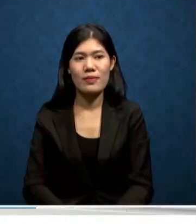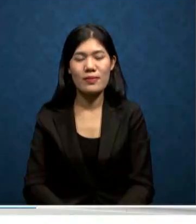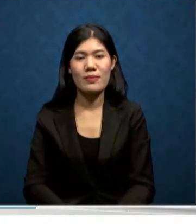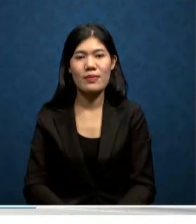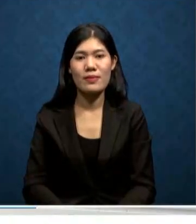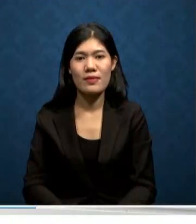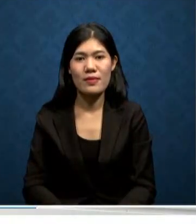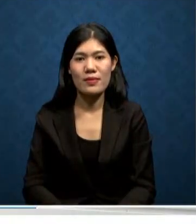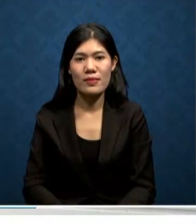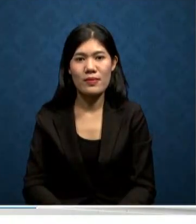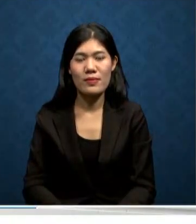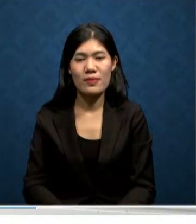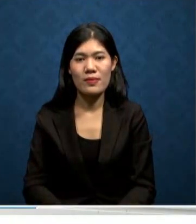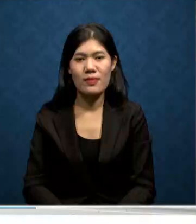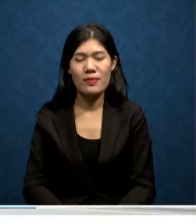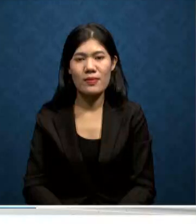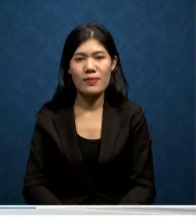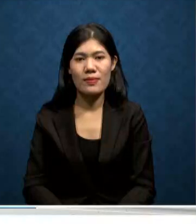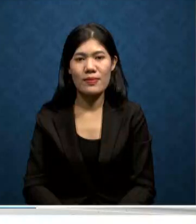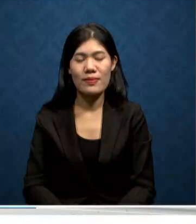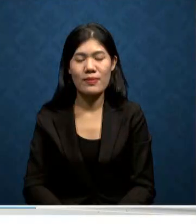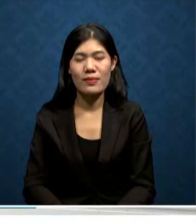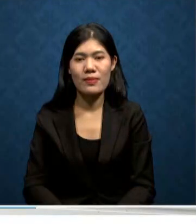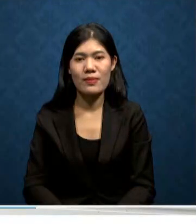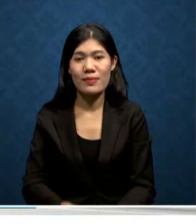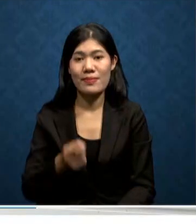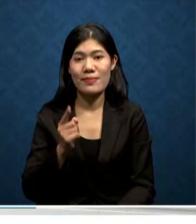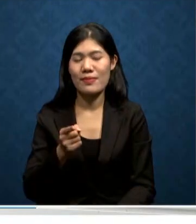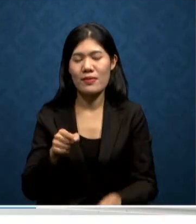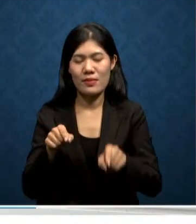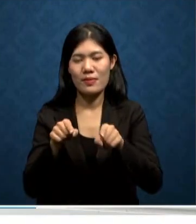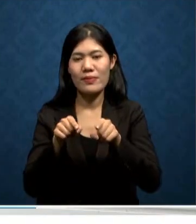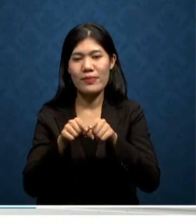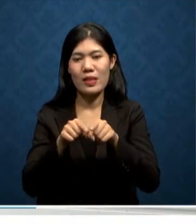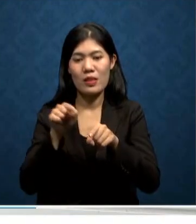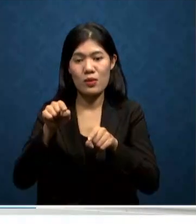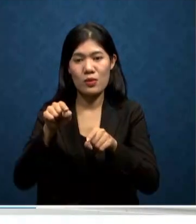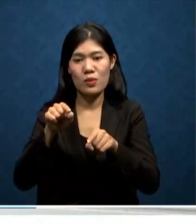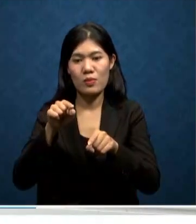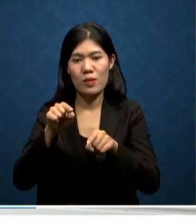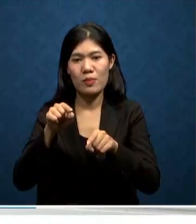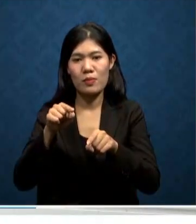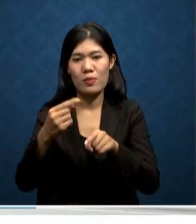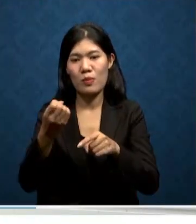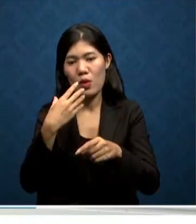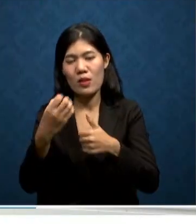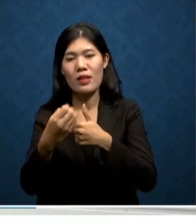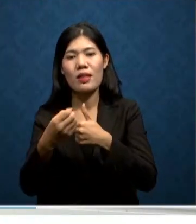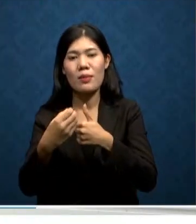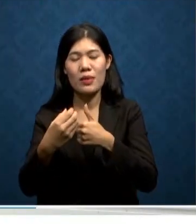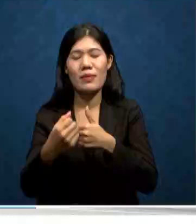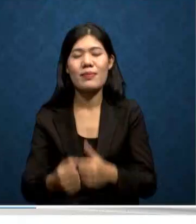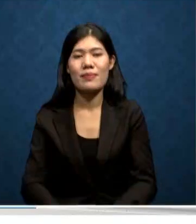ได้เ่อให้ข้อสังเกตมาครับแต่ตอนนี้เราได้เดิมเราได้ทำการแก้ไขนะครับตอน